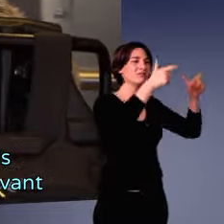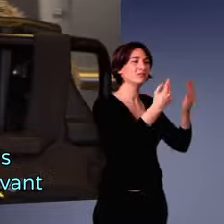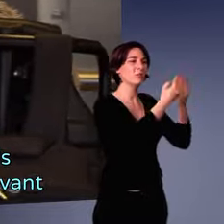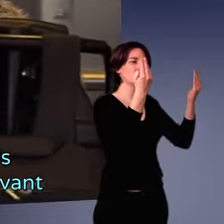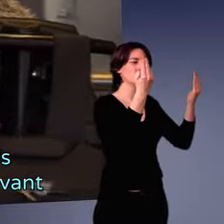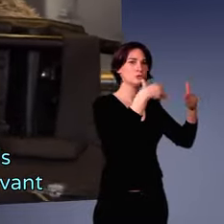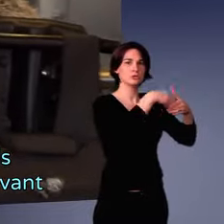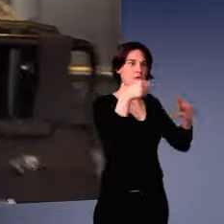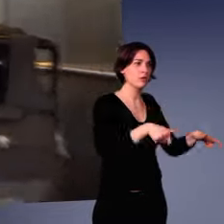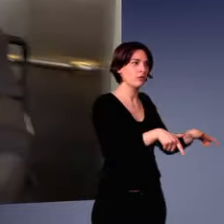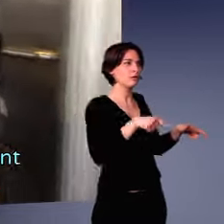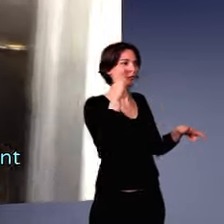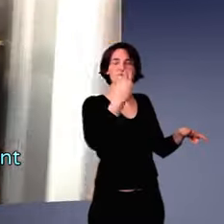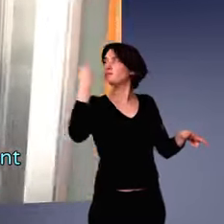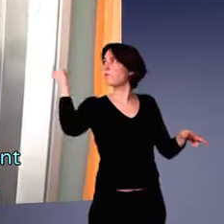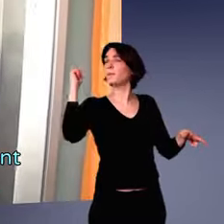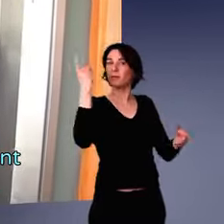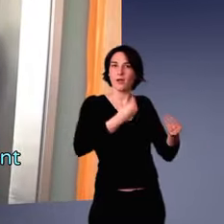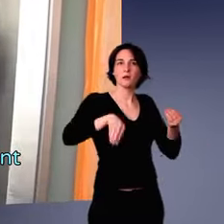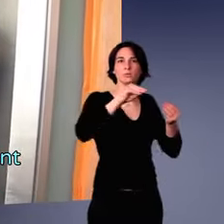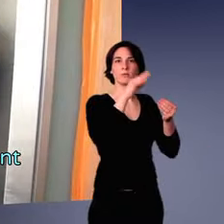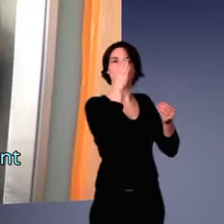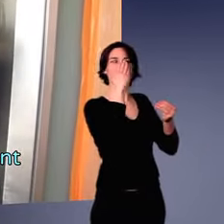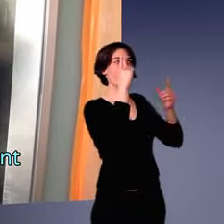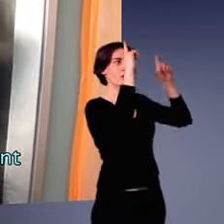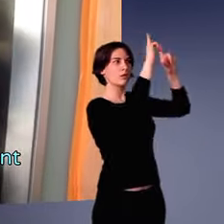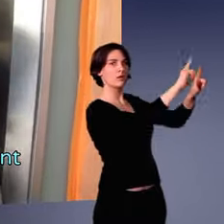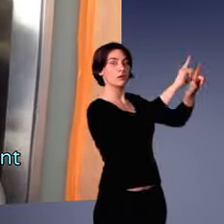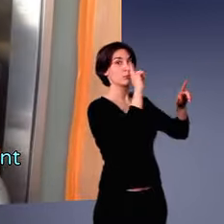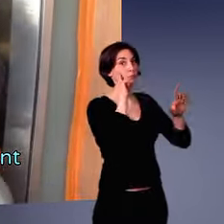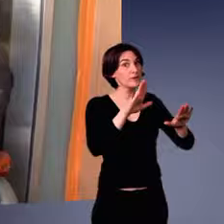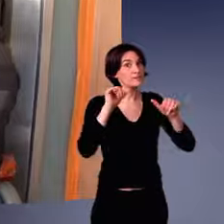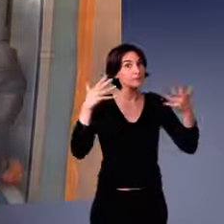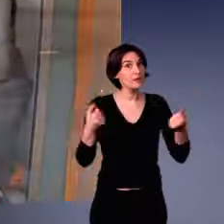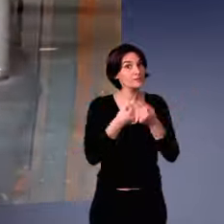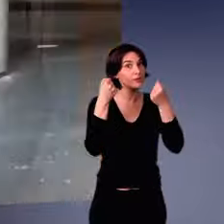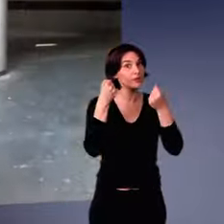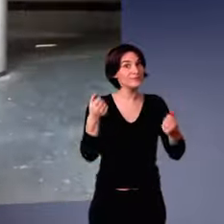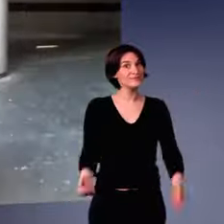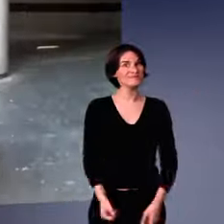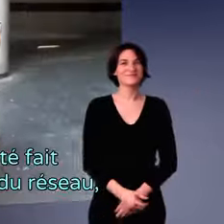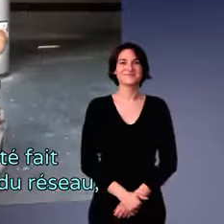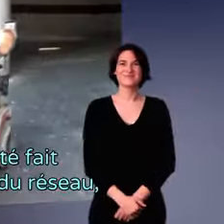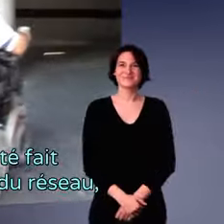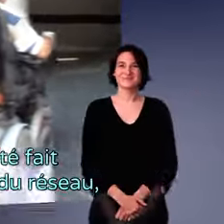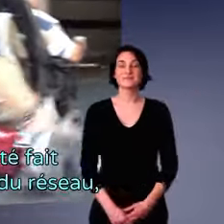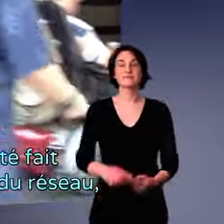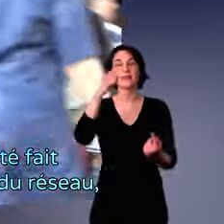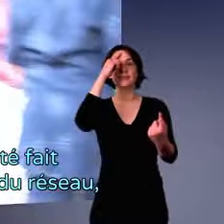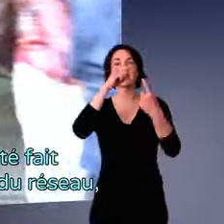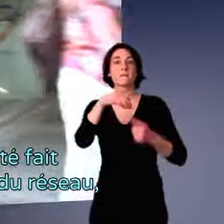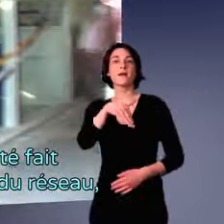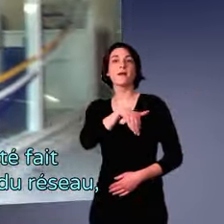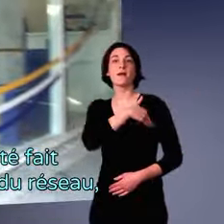fauteuils qui rentrai en marche avant devaient sortir en reculant sans aucune visibilité un véritable